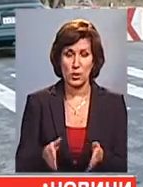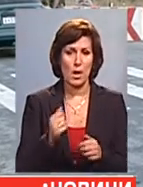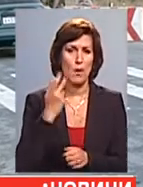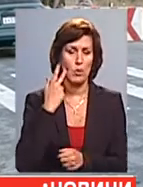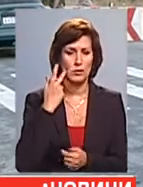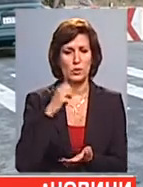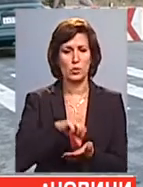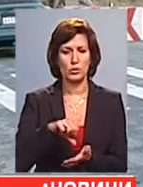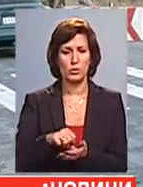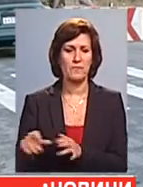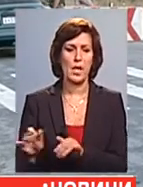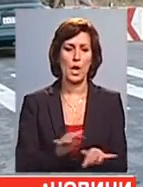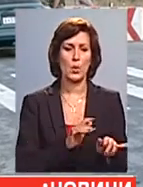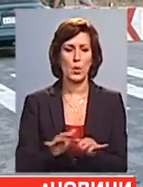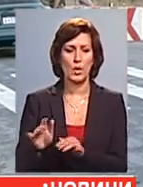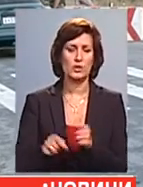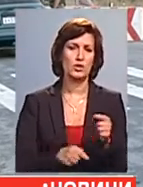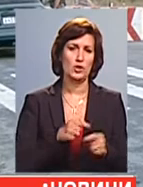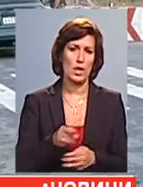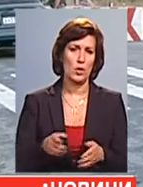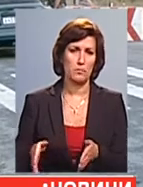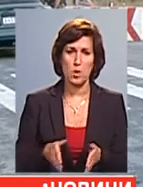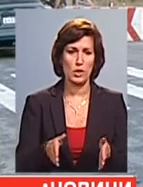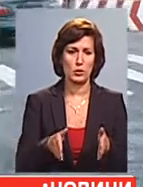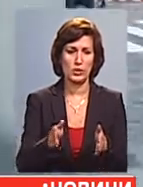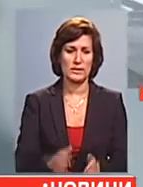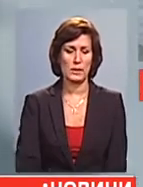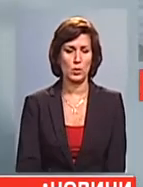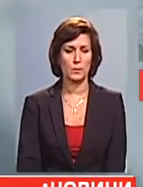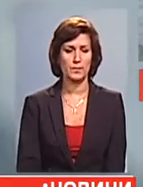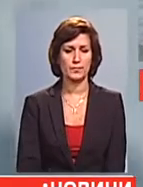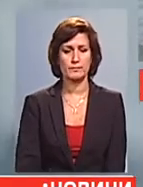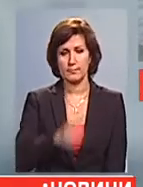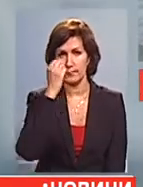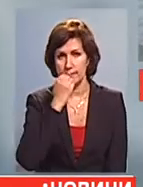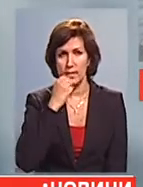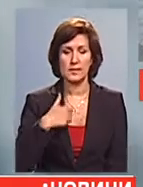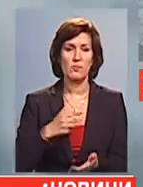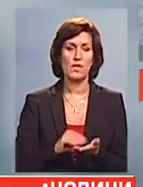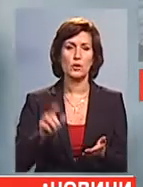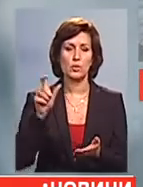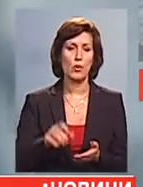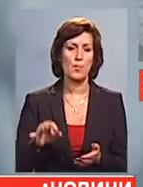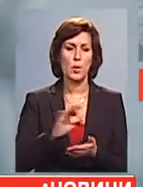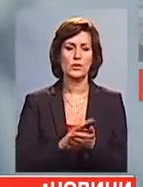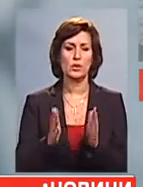постійно учасники рухаються через проїжджу частину. Інно. Дякую, Гришу. Це був Григорій